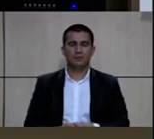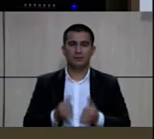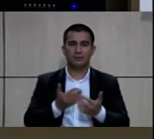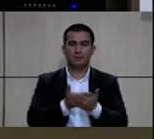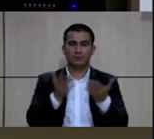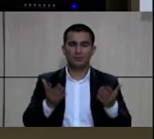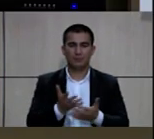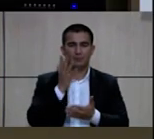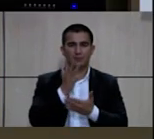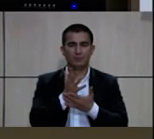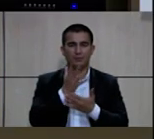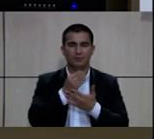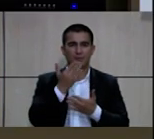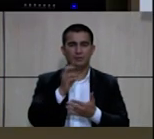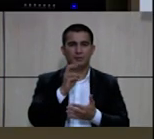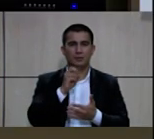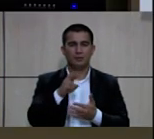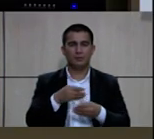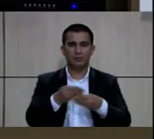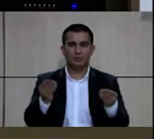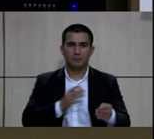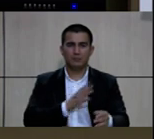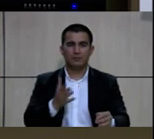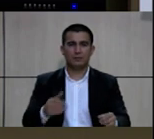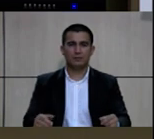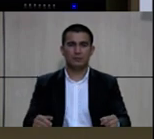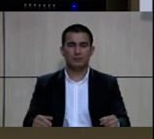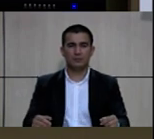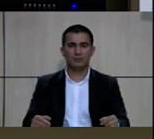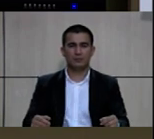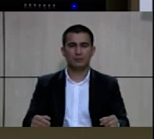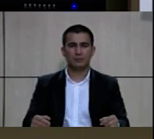Siz 5 balni qo'lga kiritdingiz.